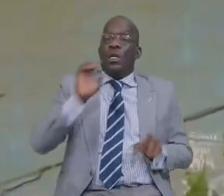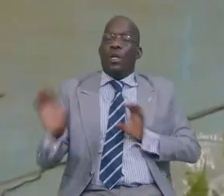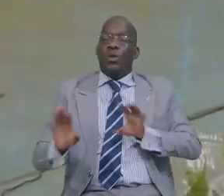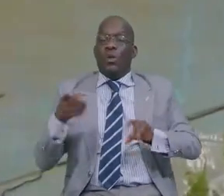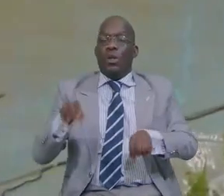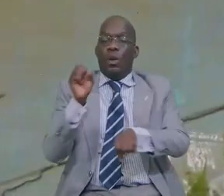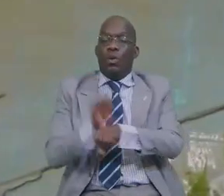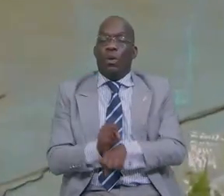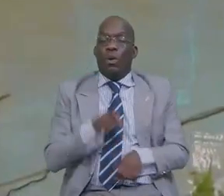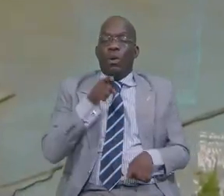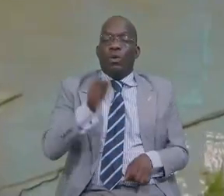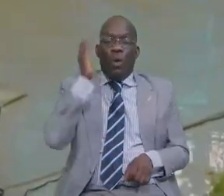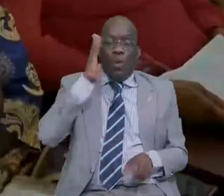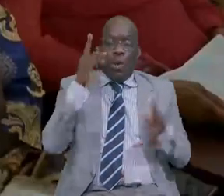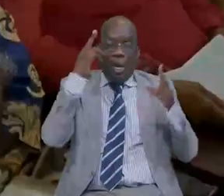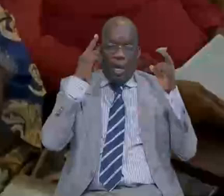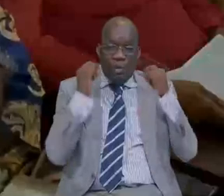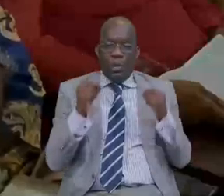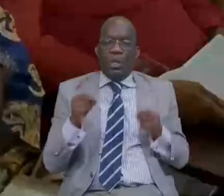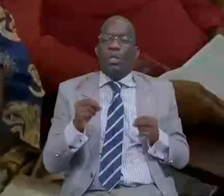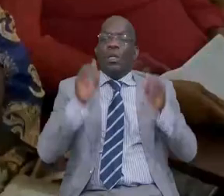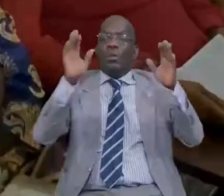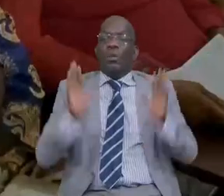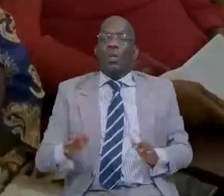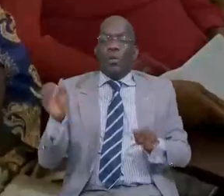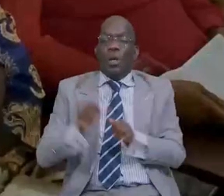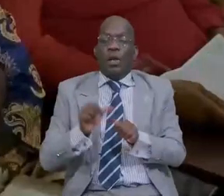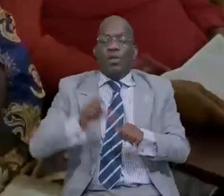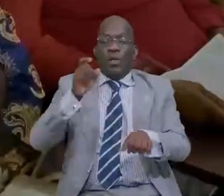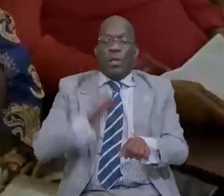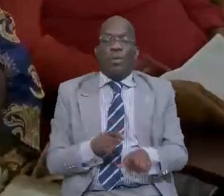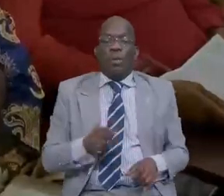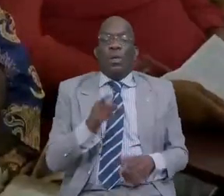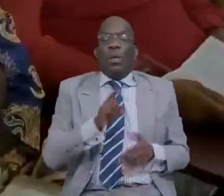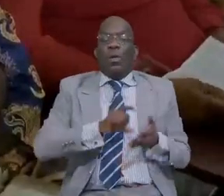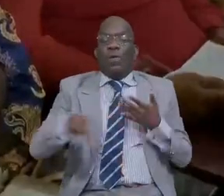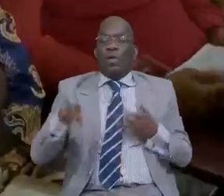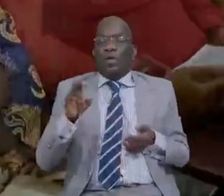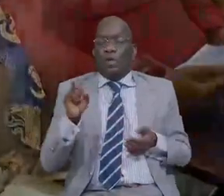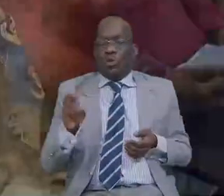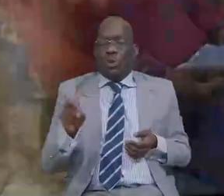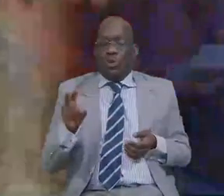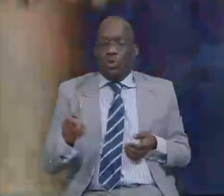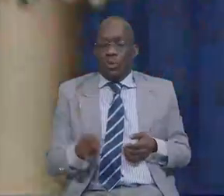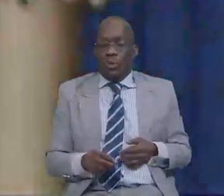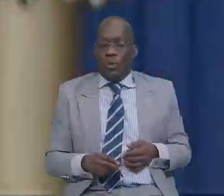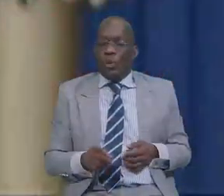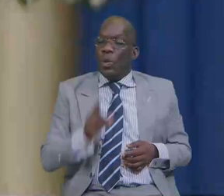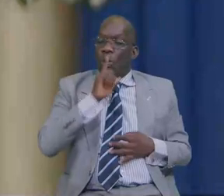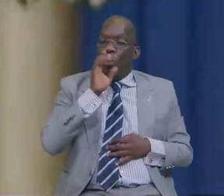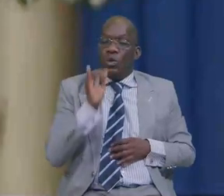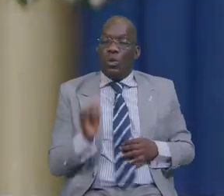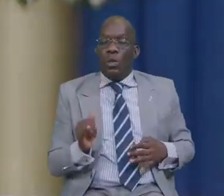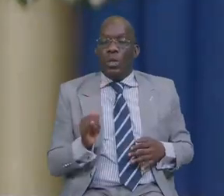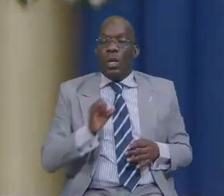les œuvres. Tu vas expérimenter les miracles chaque fois. Voyons le verset 12. Dans le verset